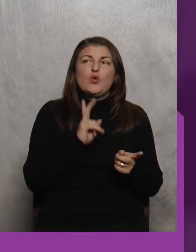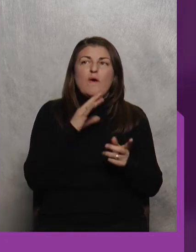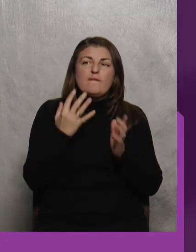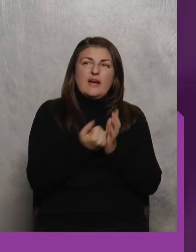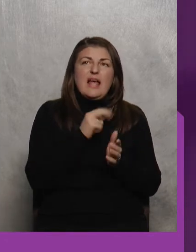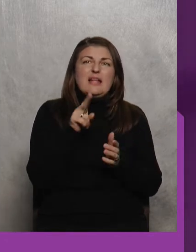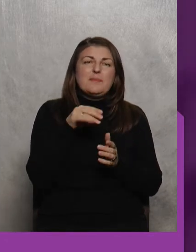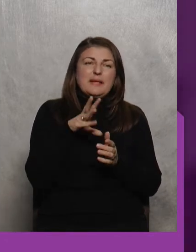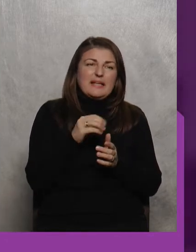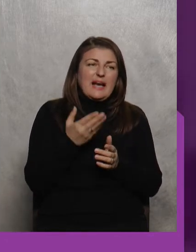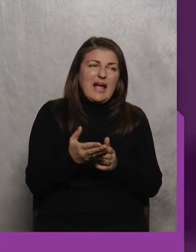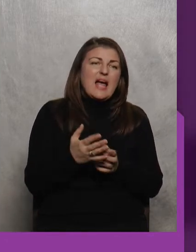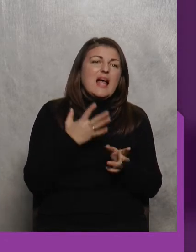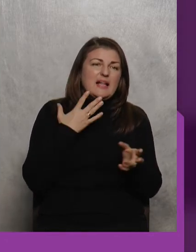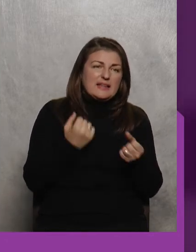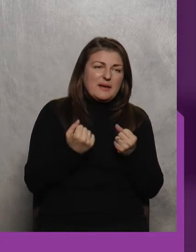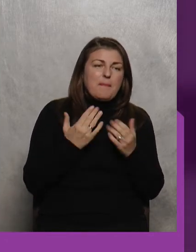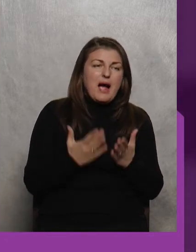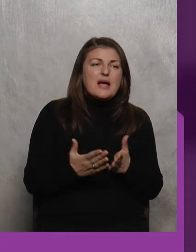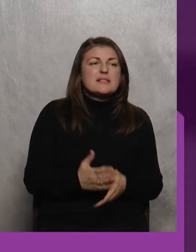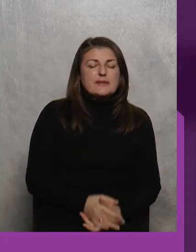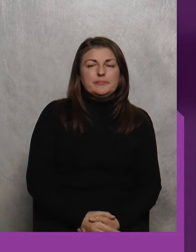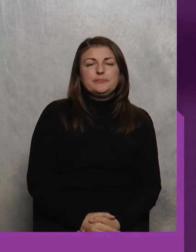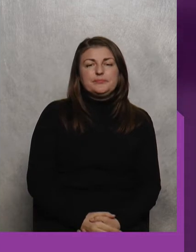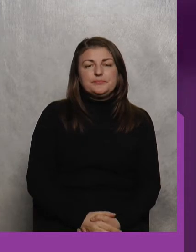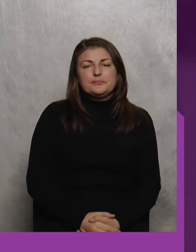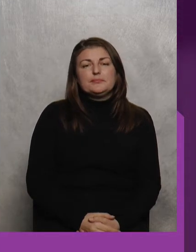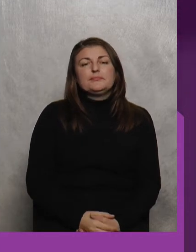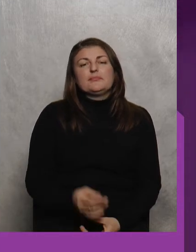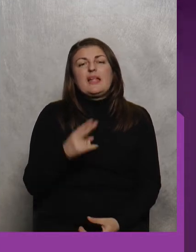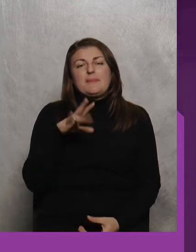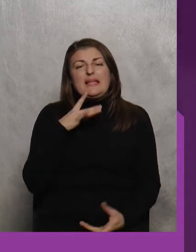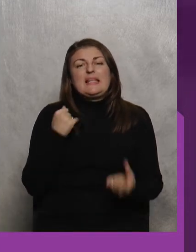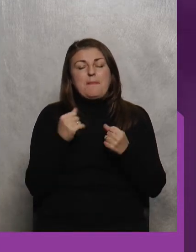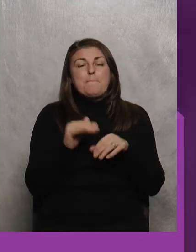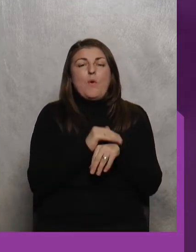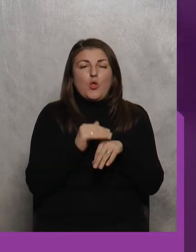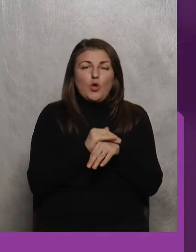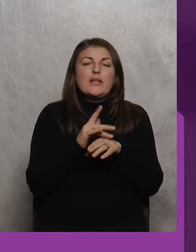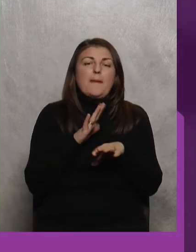виграє. Дмитре, тримайся. Так, тримається, молодець.